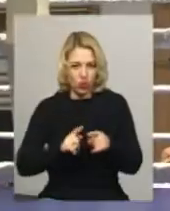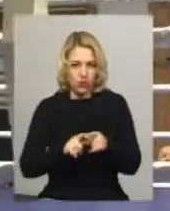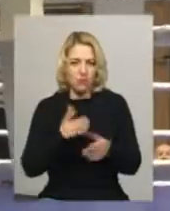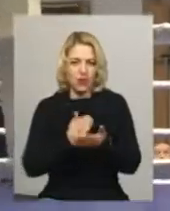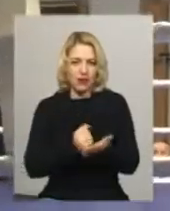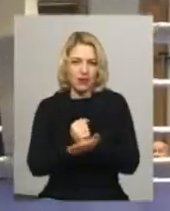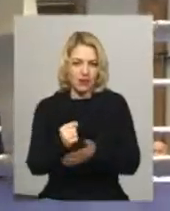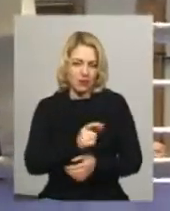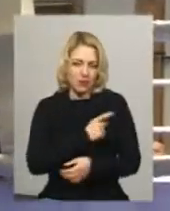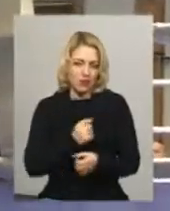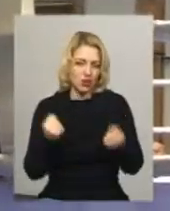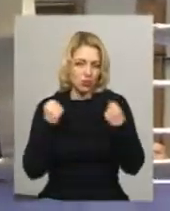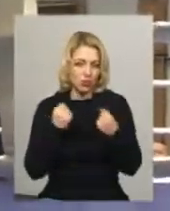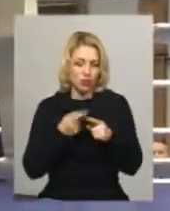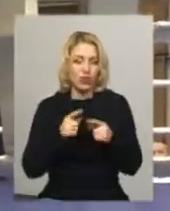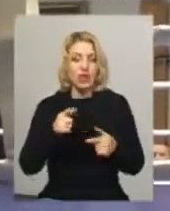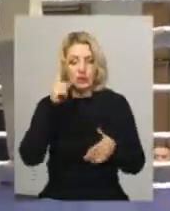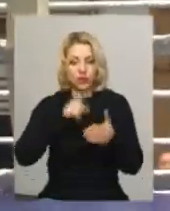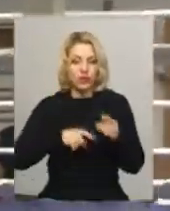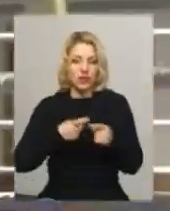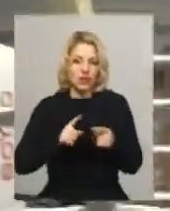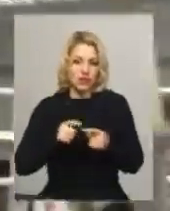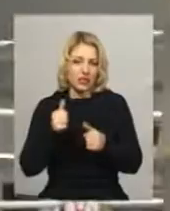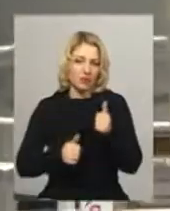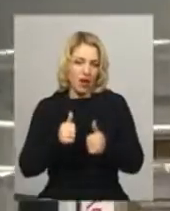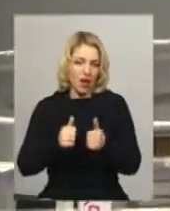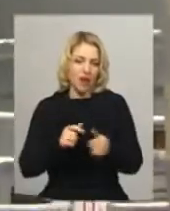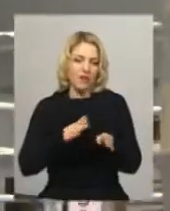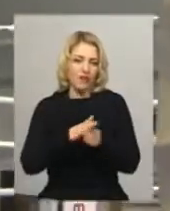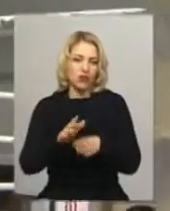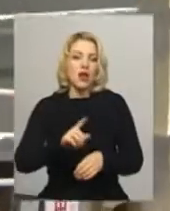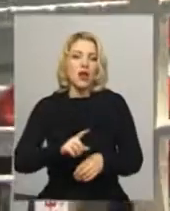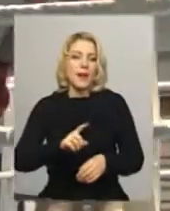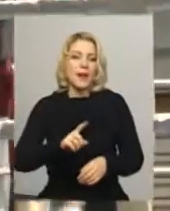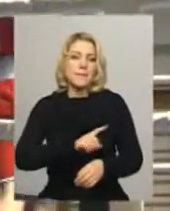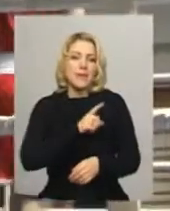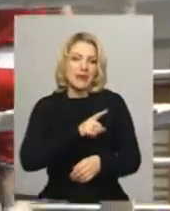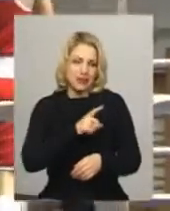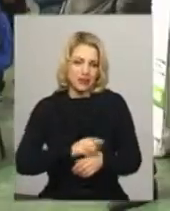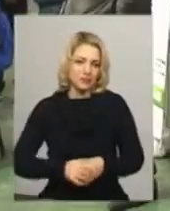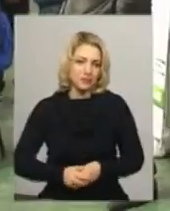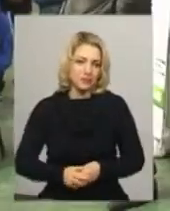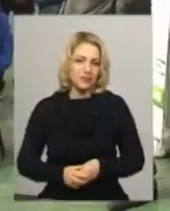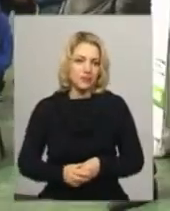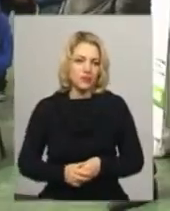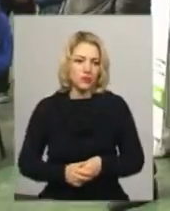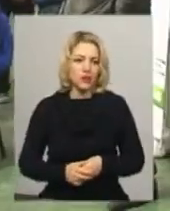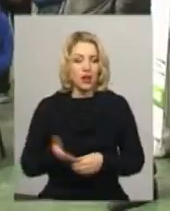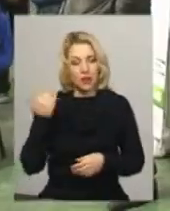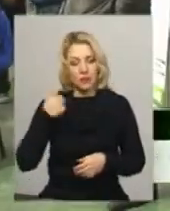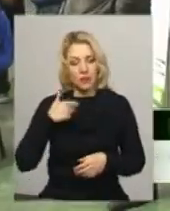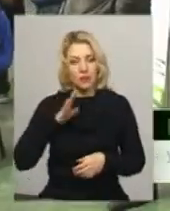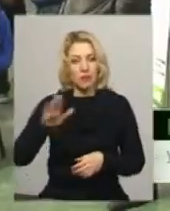майстри спорту. Спортсмен каже, сподівається на цих змаганнях виконати норматив майстра. У своєму першому бої Роман Маркарян переміг. Тоді ще я був